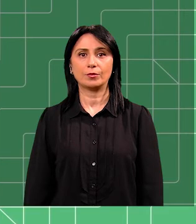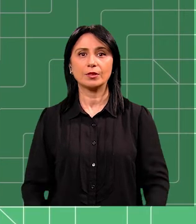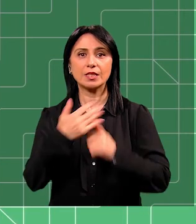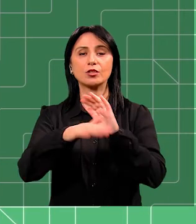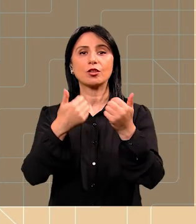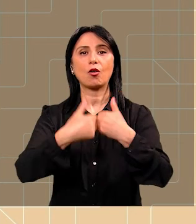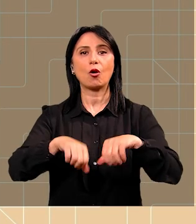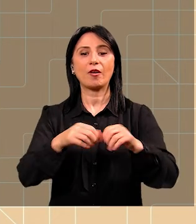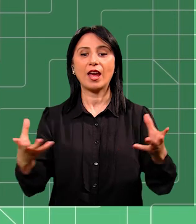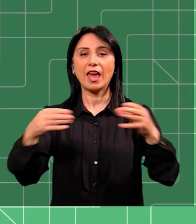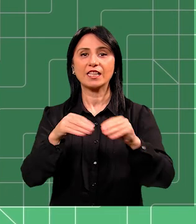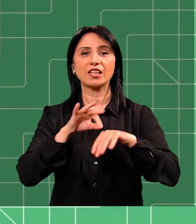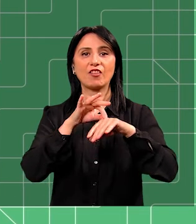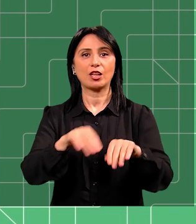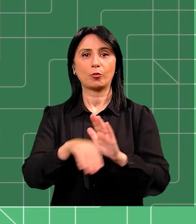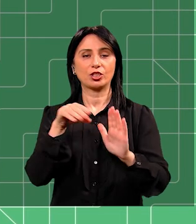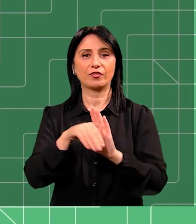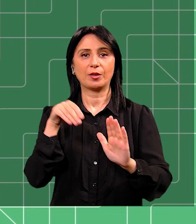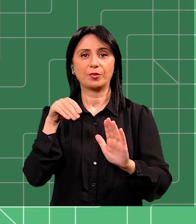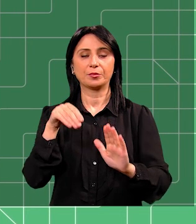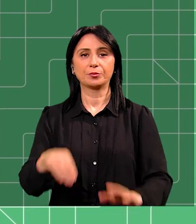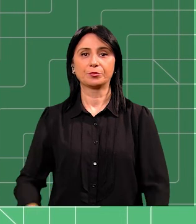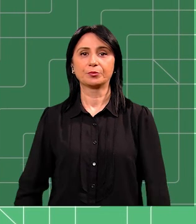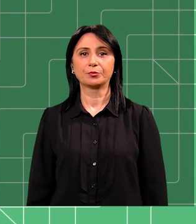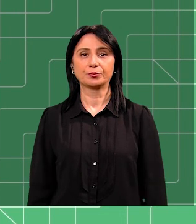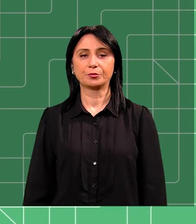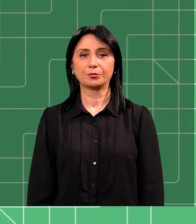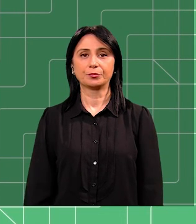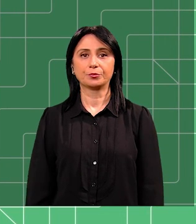Կենտրոնական ընտրական հանձնաժողով, մենք միասին ենք անցկացնում ընտրությունները։